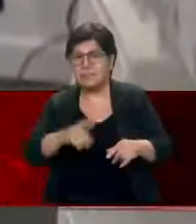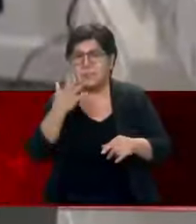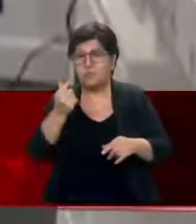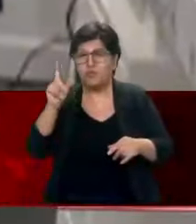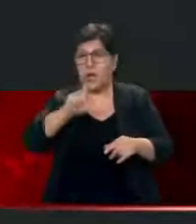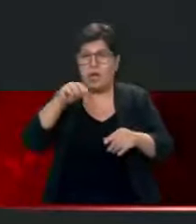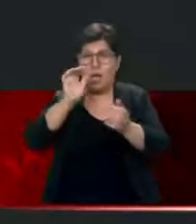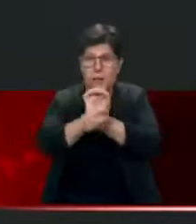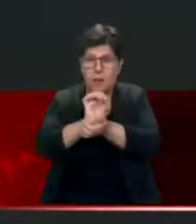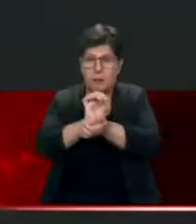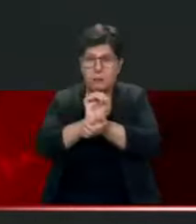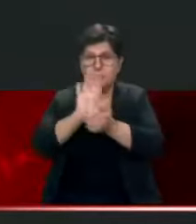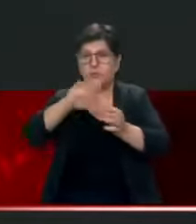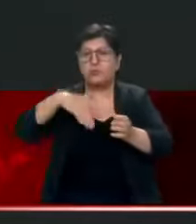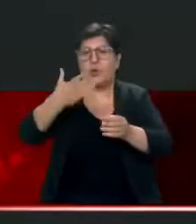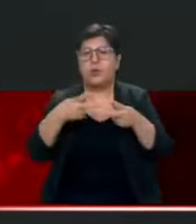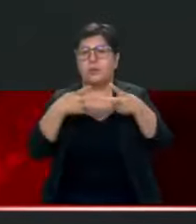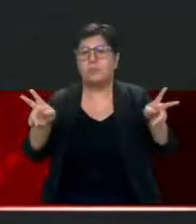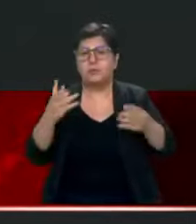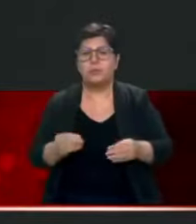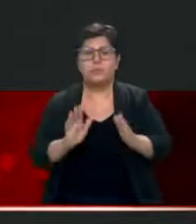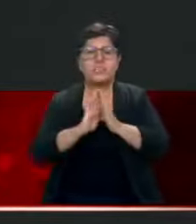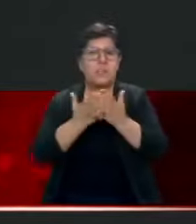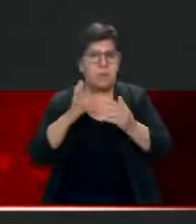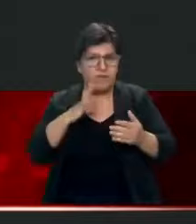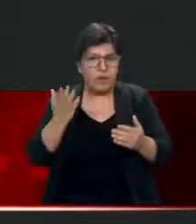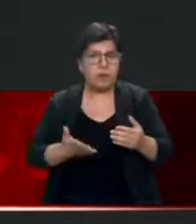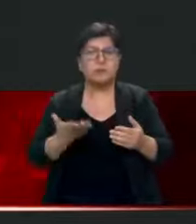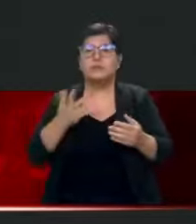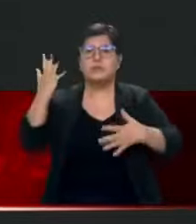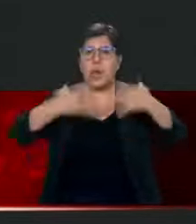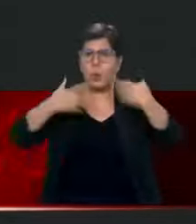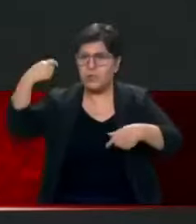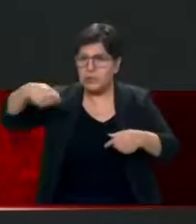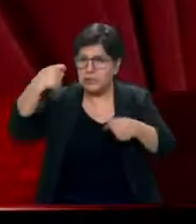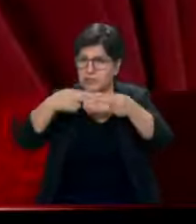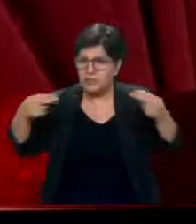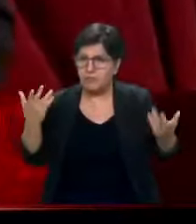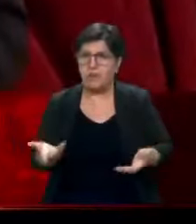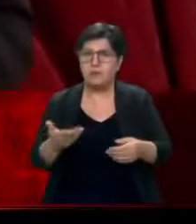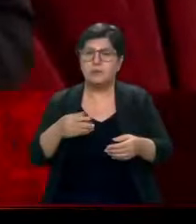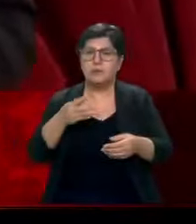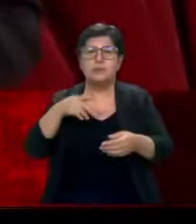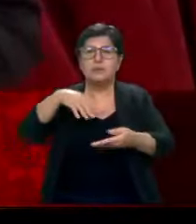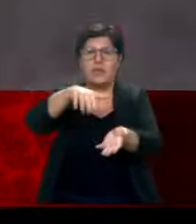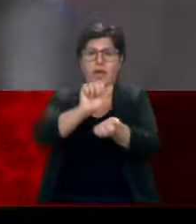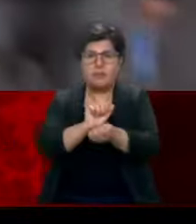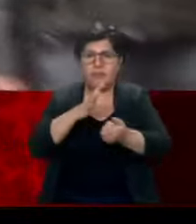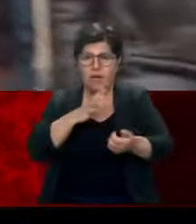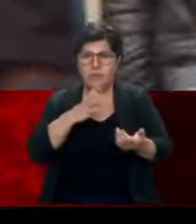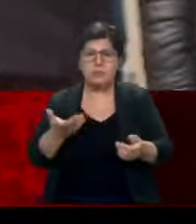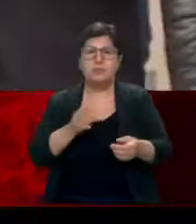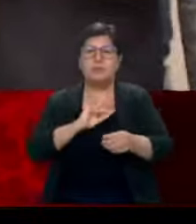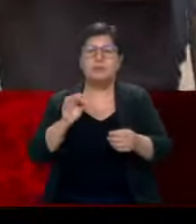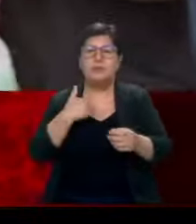cezaevinden çıktı. Kitaplarımız vardı, yeri geldi işte televizyon dizilerimiz vardı. Kantin var bir gün.